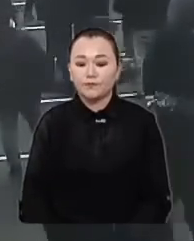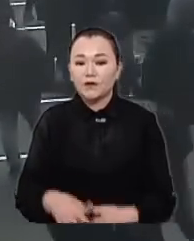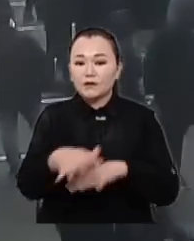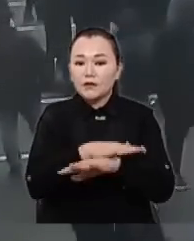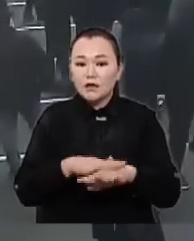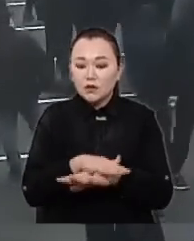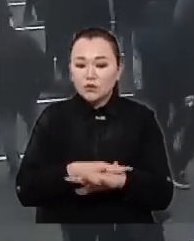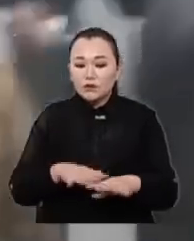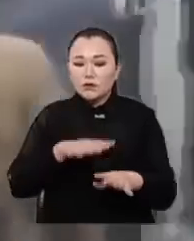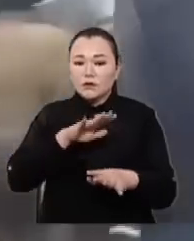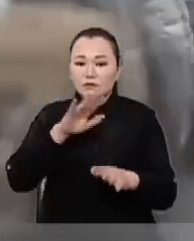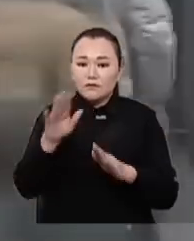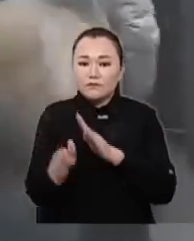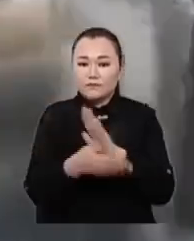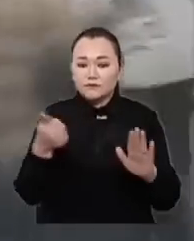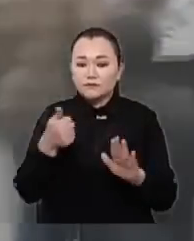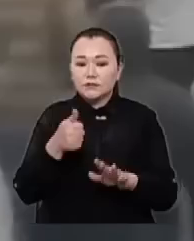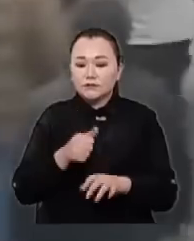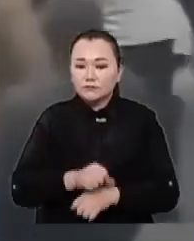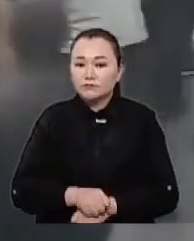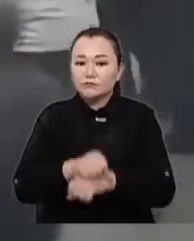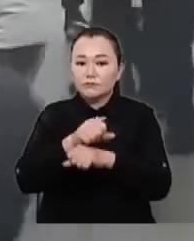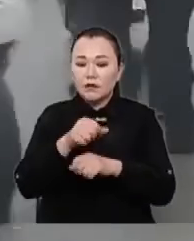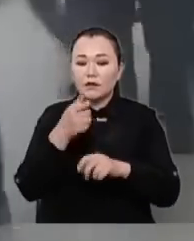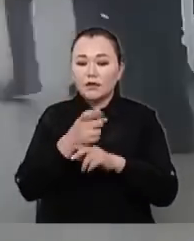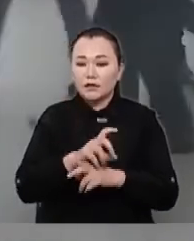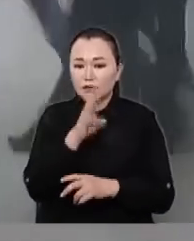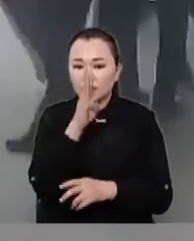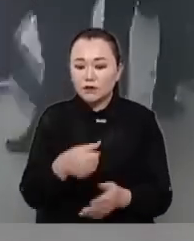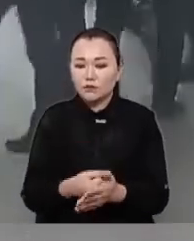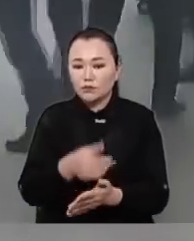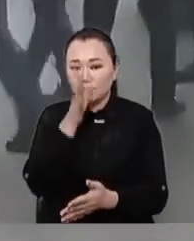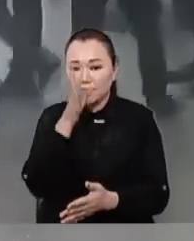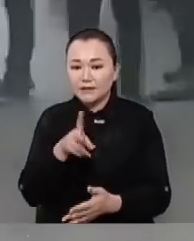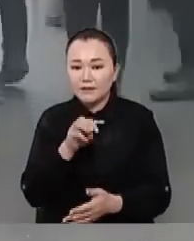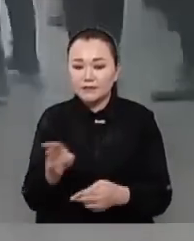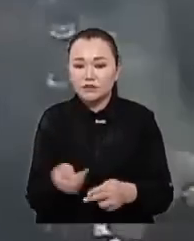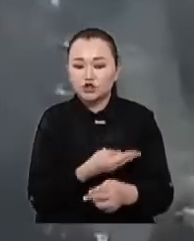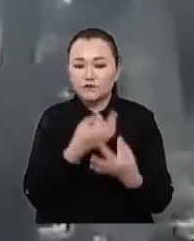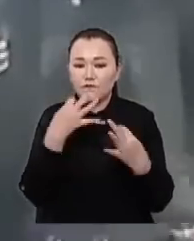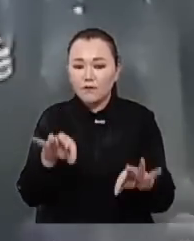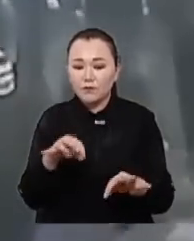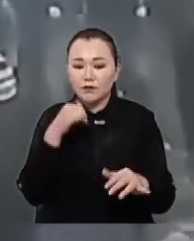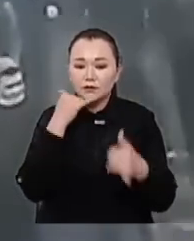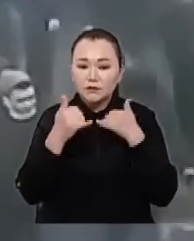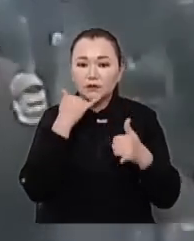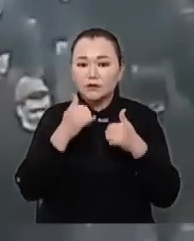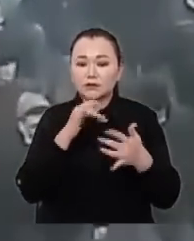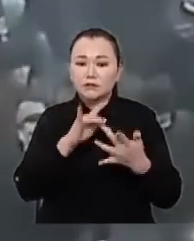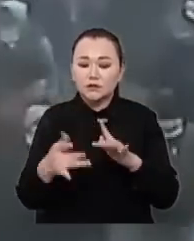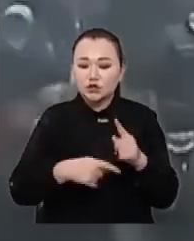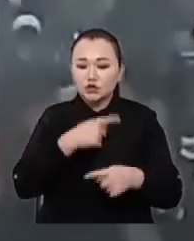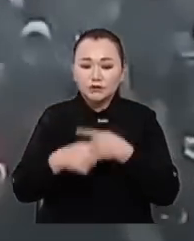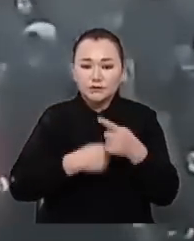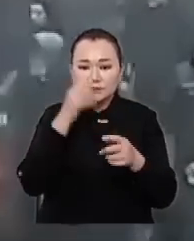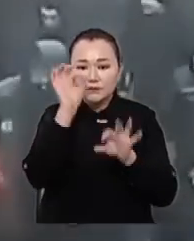Халықты жаппай тәртіпсіздікке шақырғандар 3 жылдан 5 жылға дейін бас бостандығынан айырылады. Ал телекоммуникация желілері арқылы